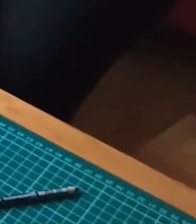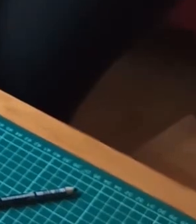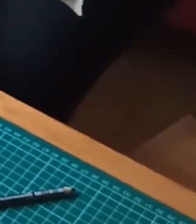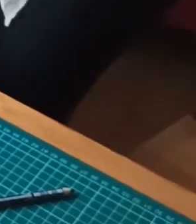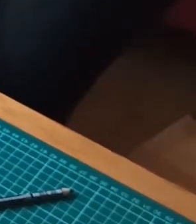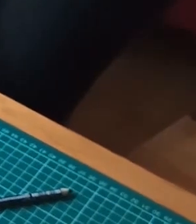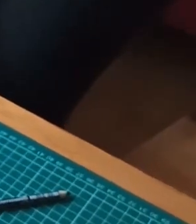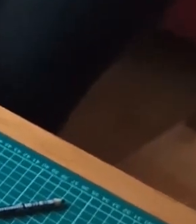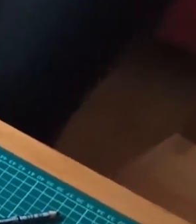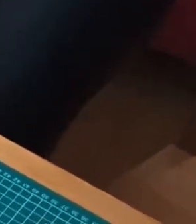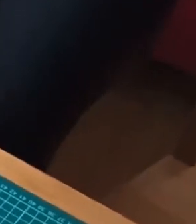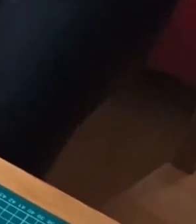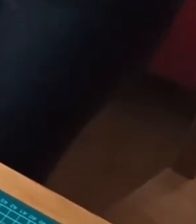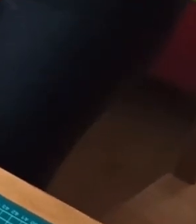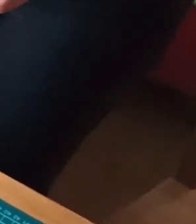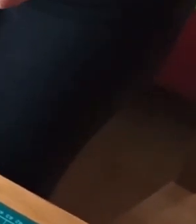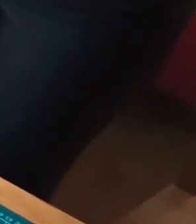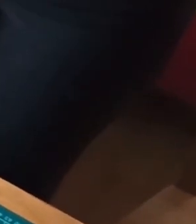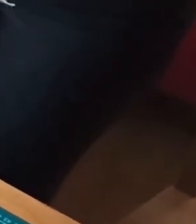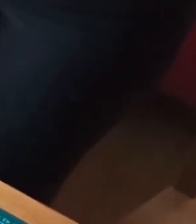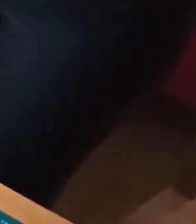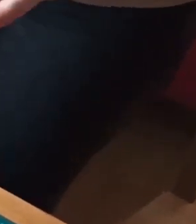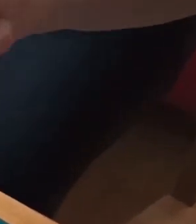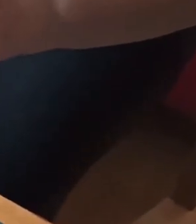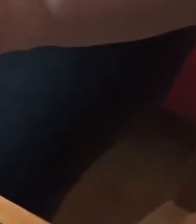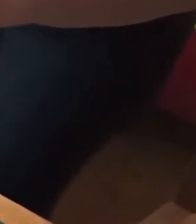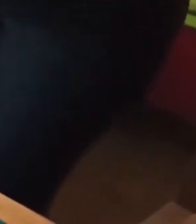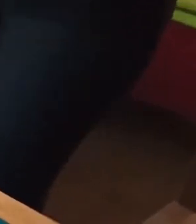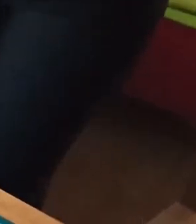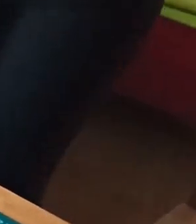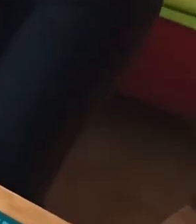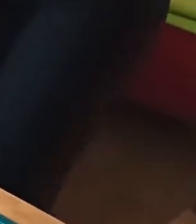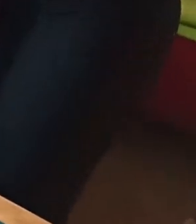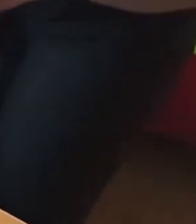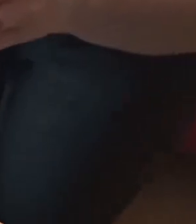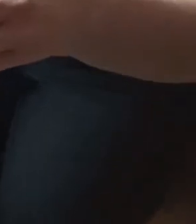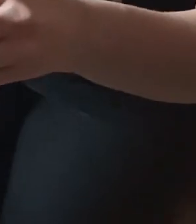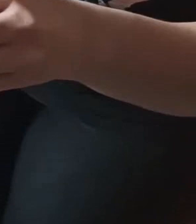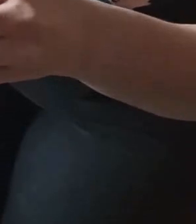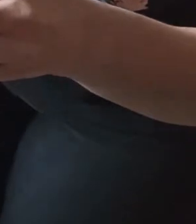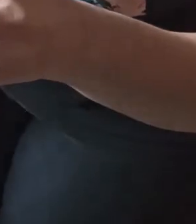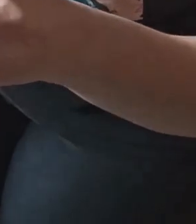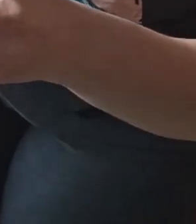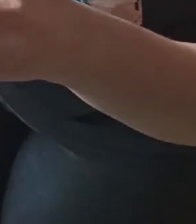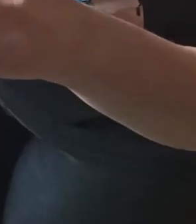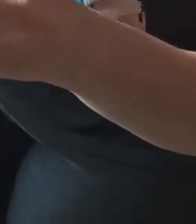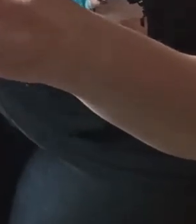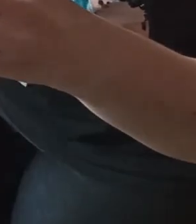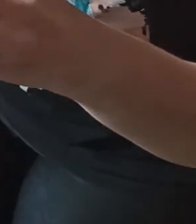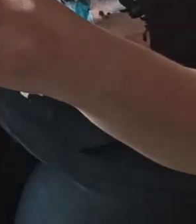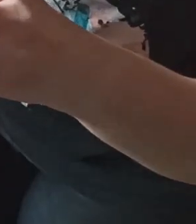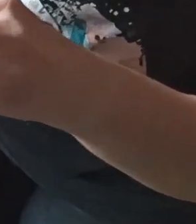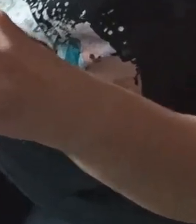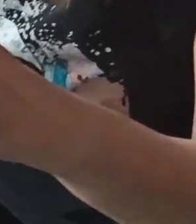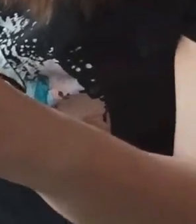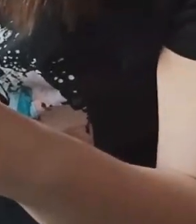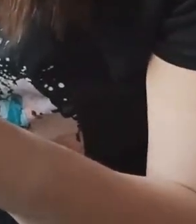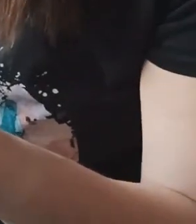No. Kdyby to bylo řekl, že řepa udělá takovou barvu. Jo, jo, hele, tady nám padl vosk.